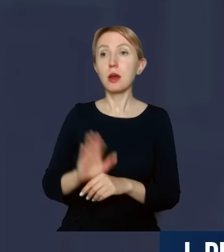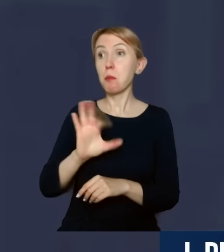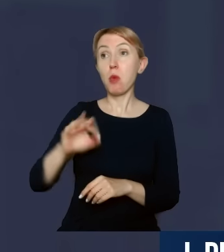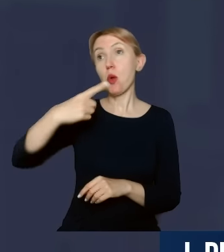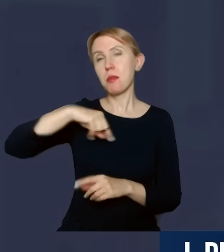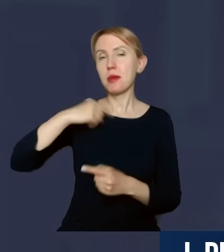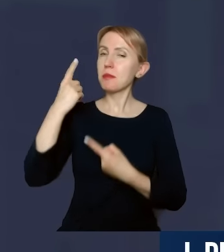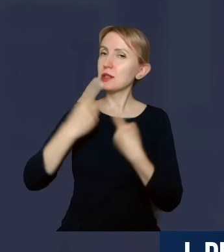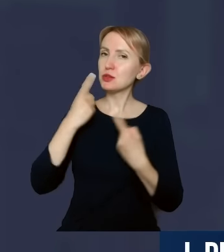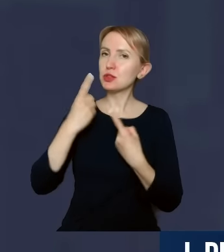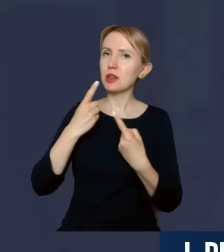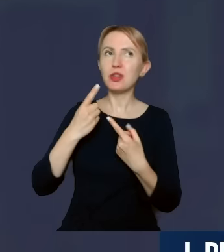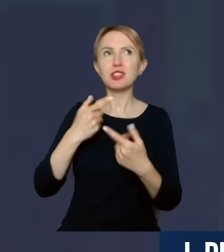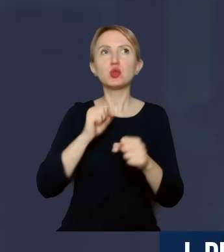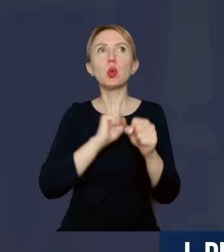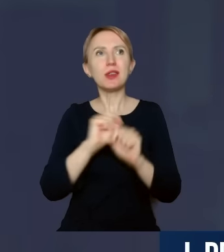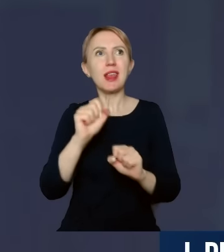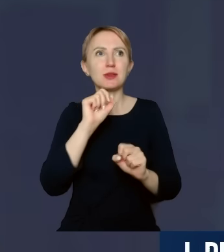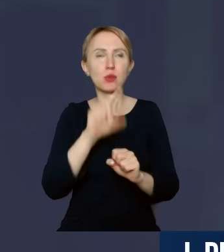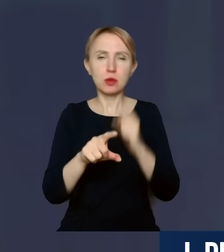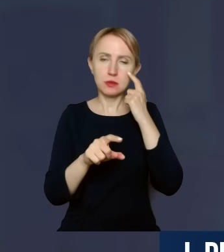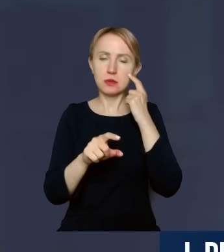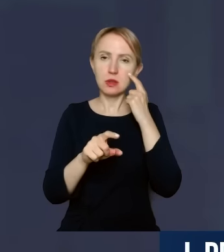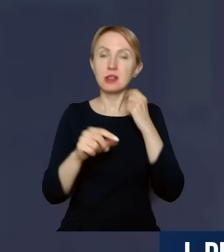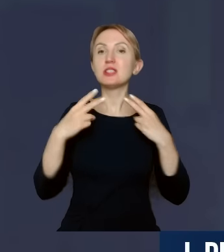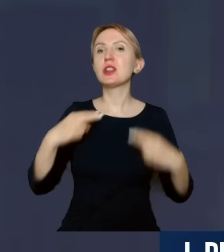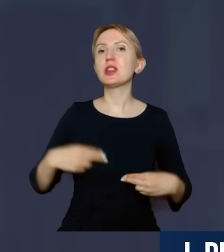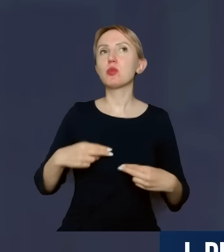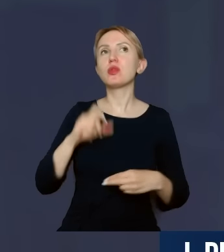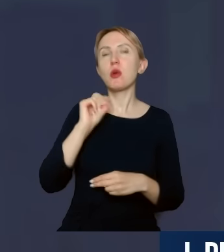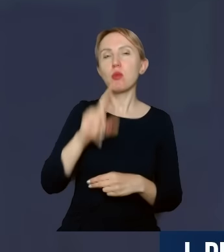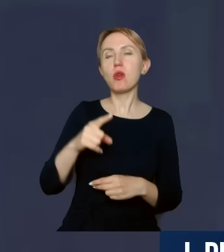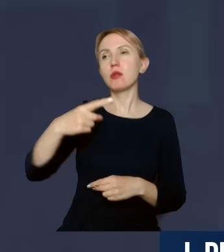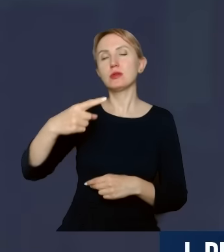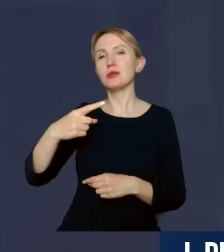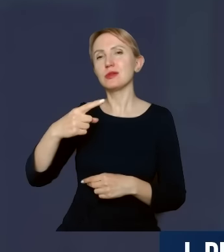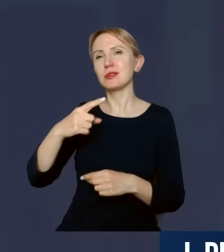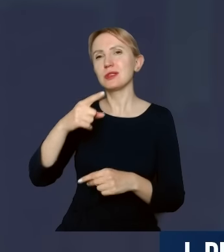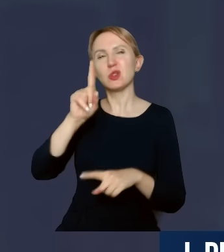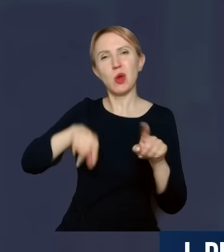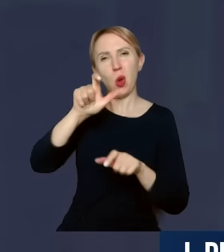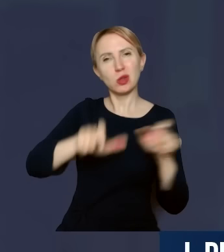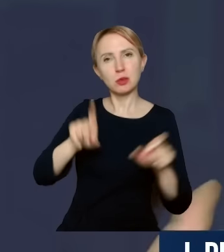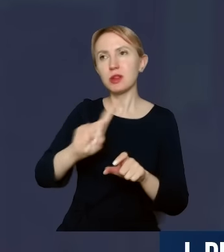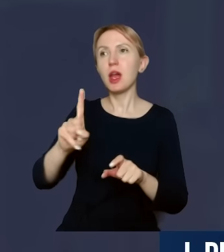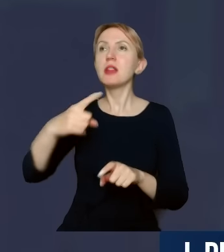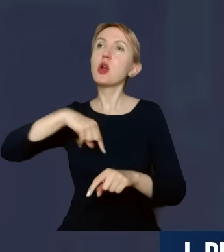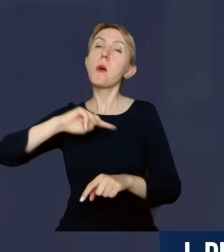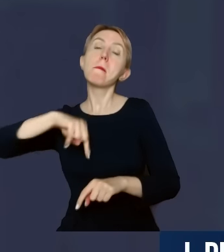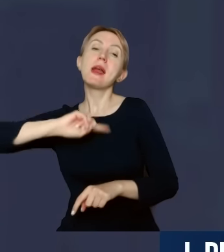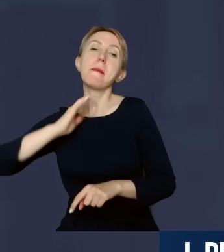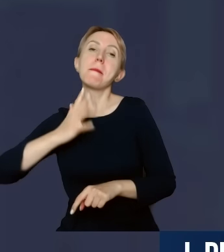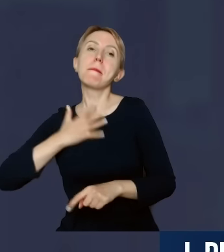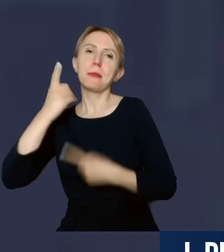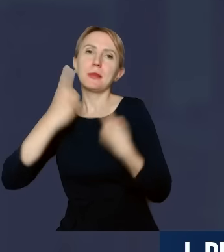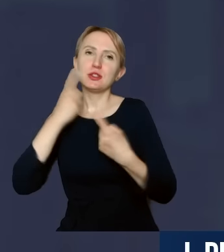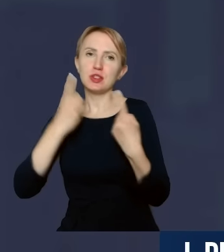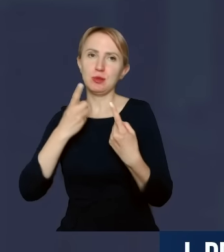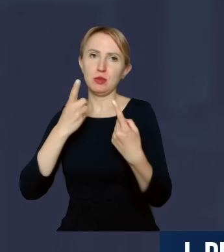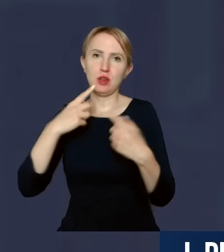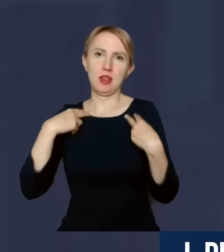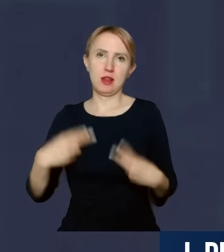zdaniem, nie że tak jest, że jest Trybunał źle obsadzony, naszym zdaniem Trybunał jest źle obsadzony. Chociaż sytuację